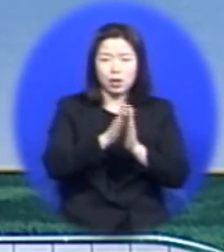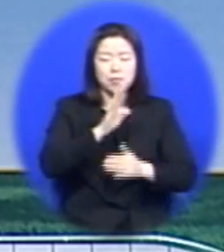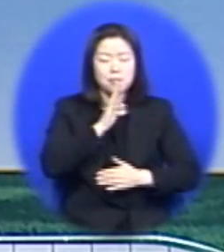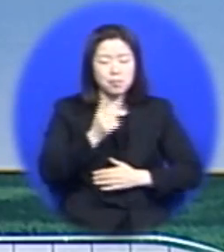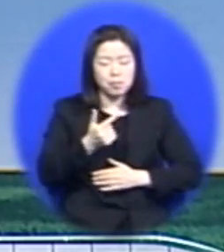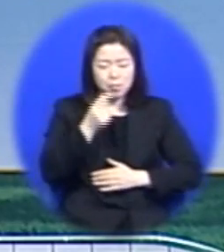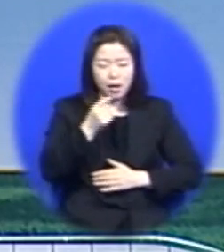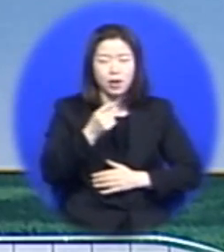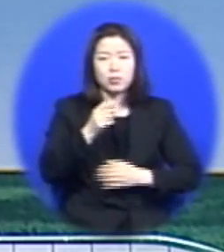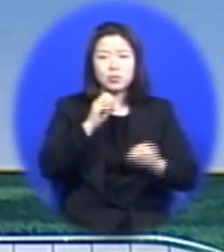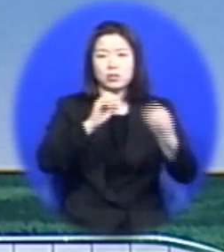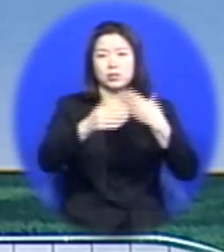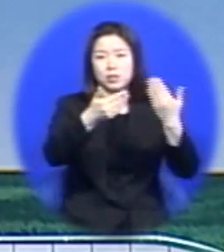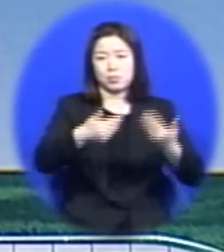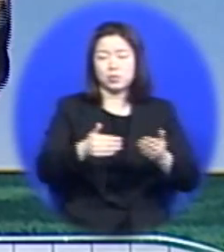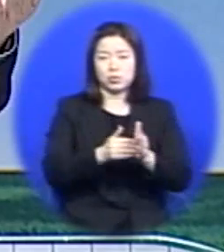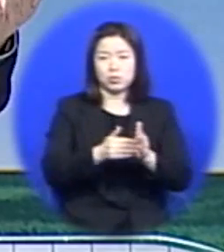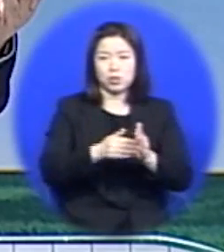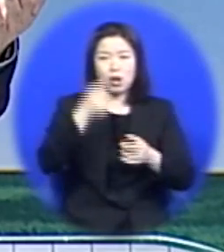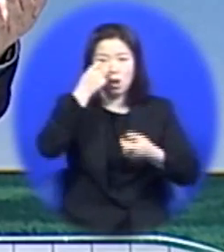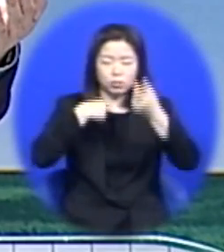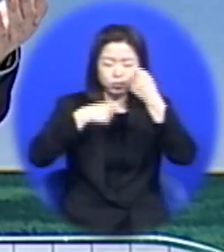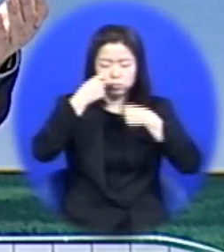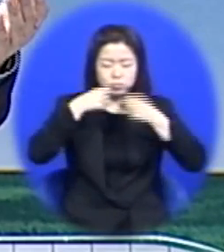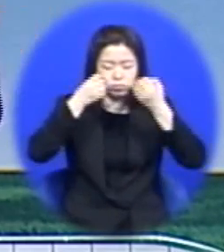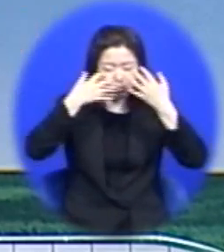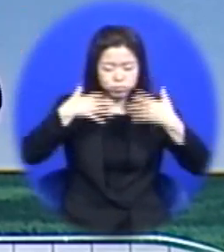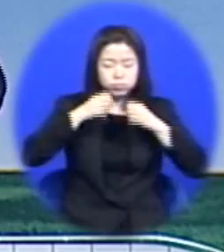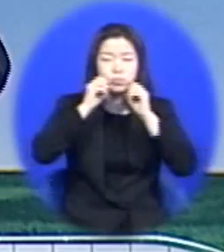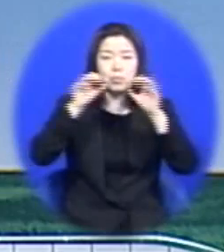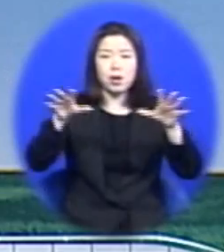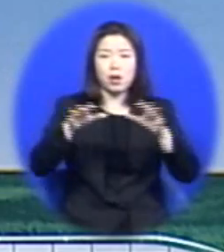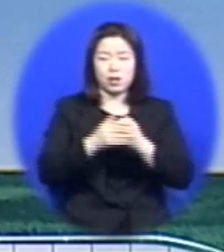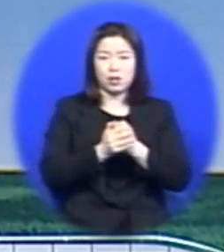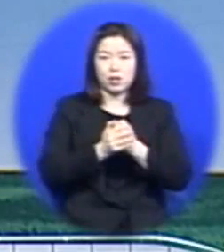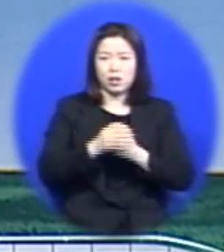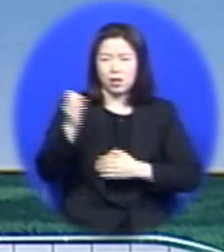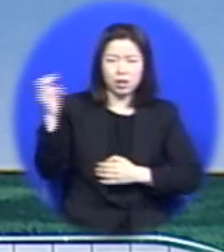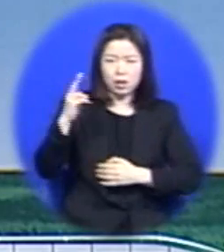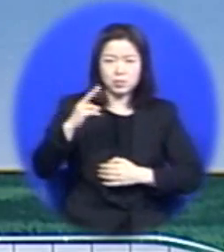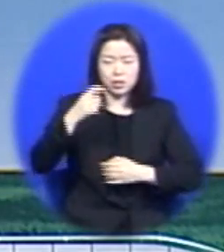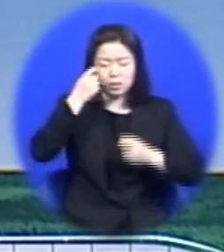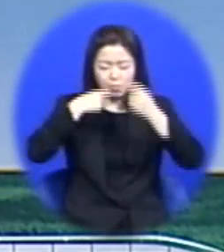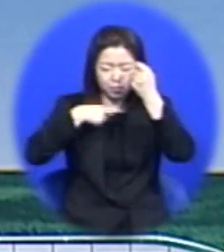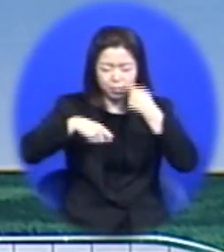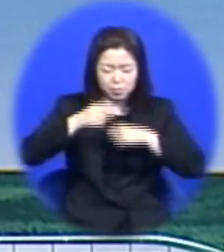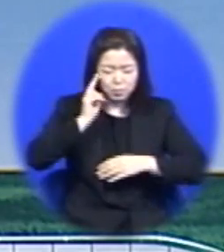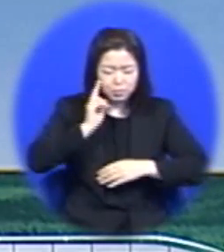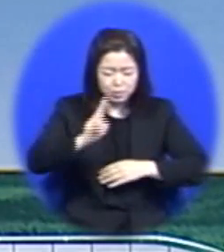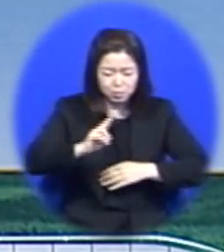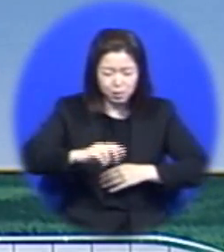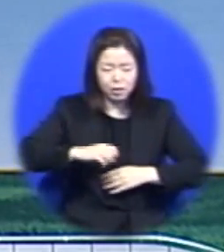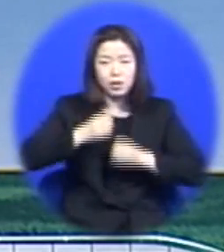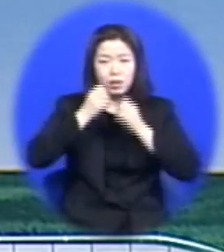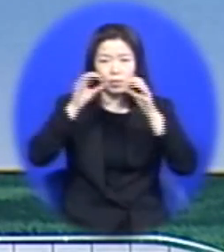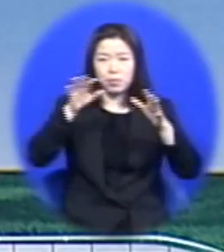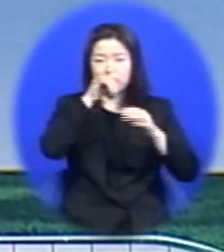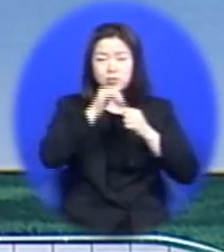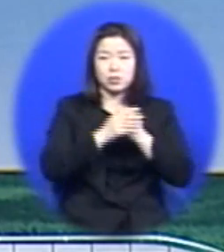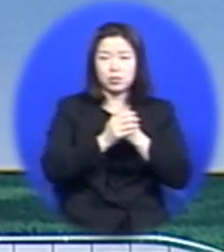받았습니다. 울음이 터진 거예요. 갑자기 격한 눈물이 터진 거예요.